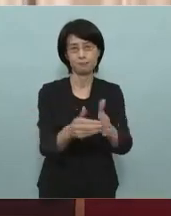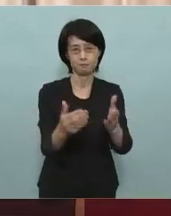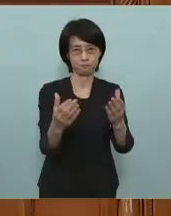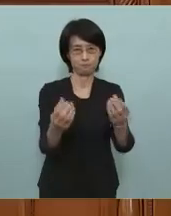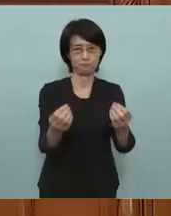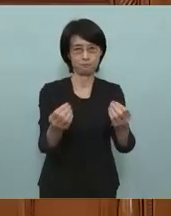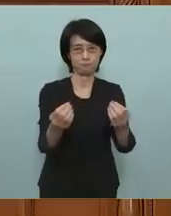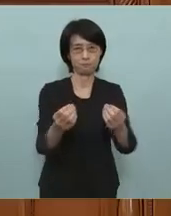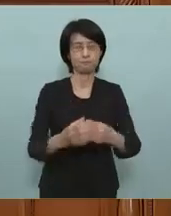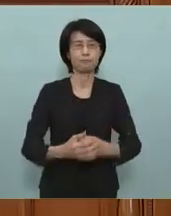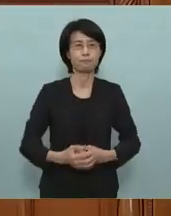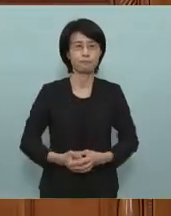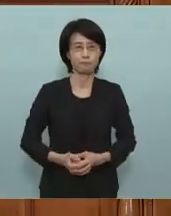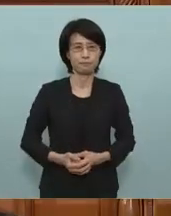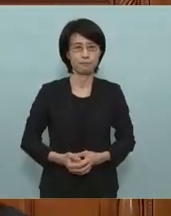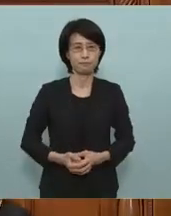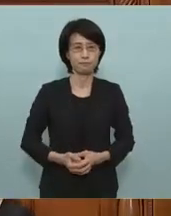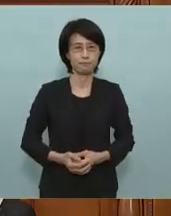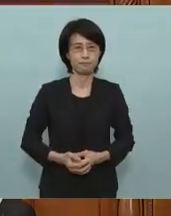ます